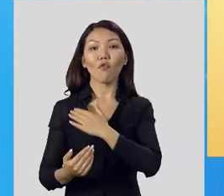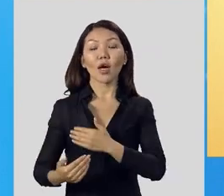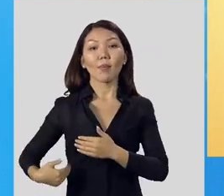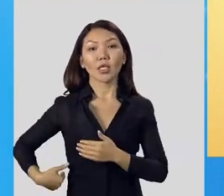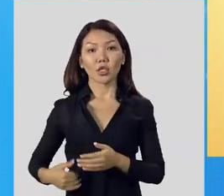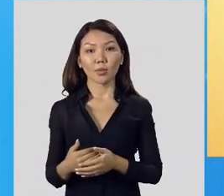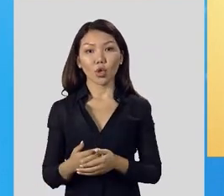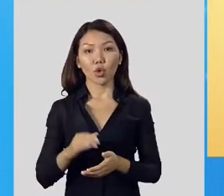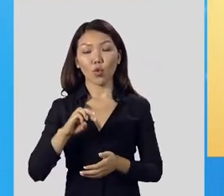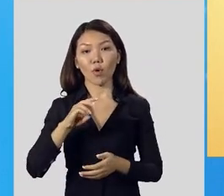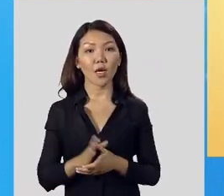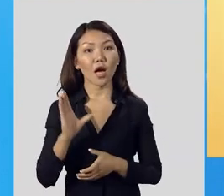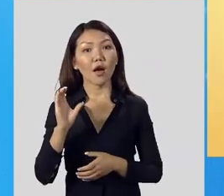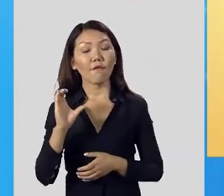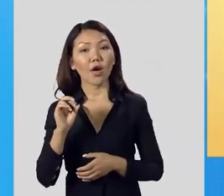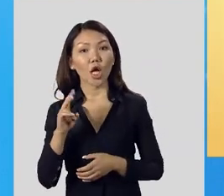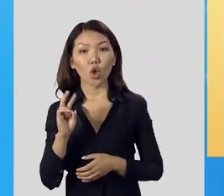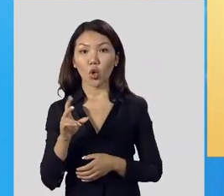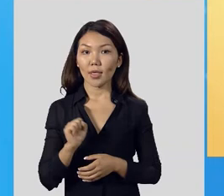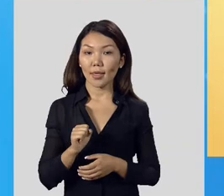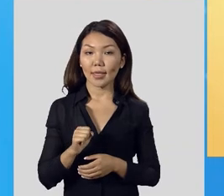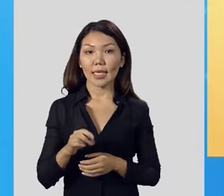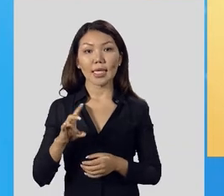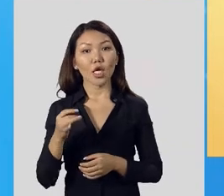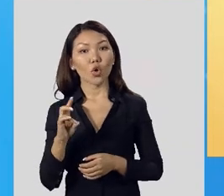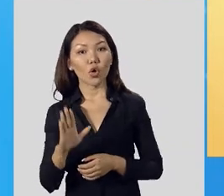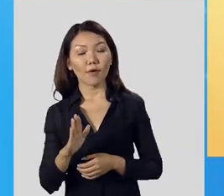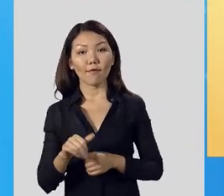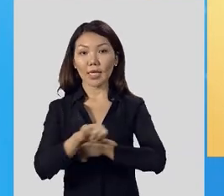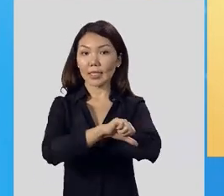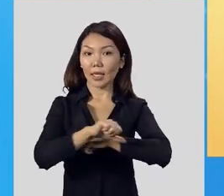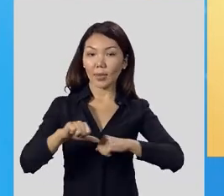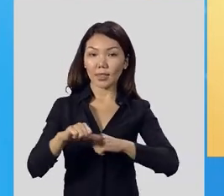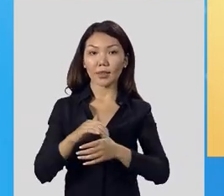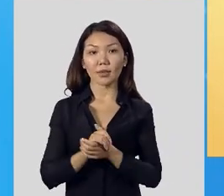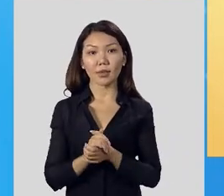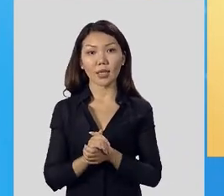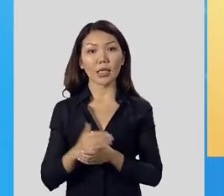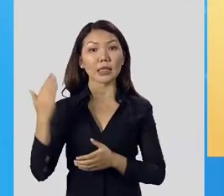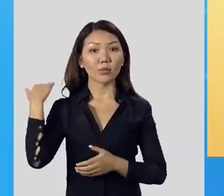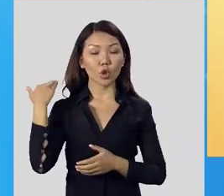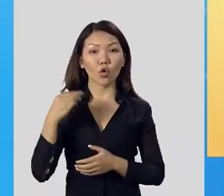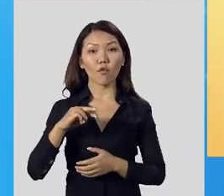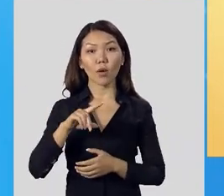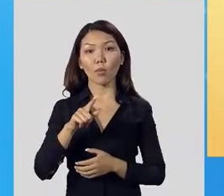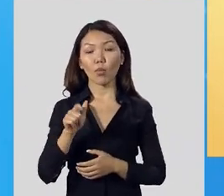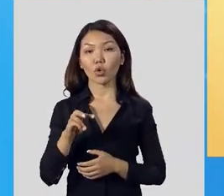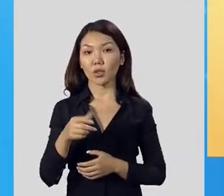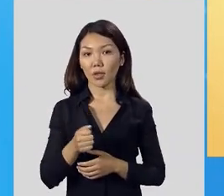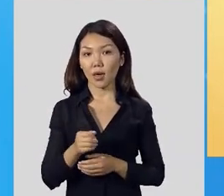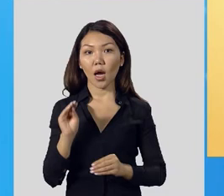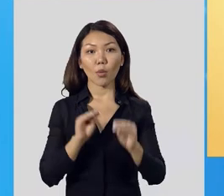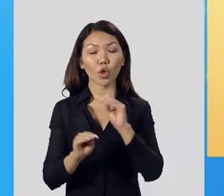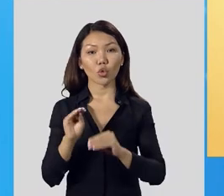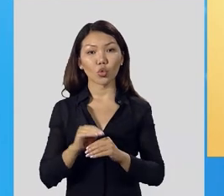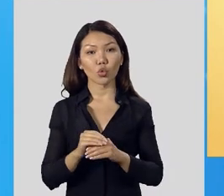отделов спинного мозга. Волокна их нейронов, выходя за пределы спинного мозга,